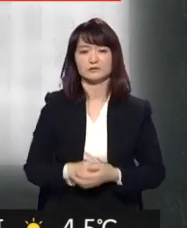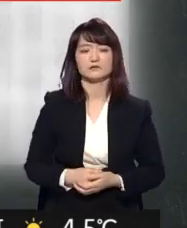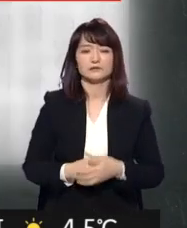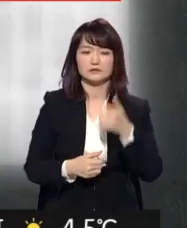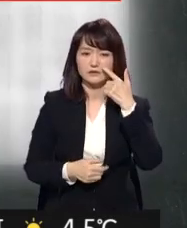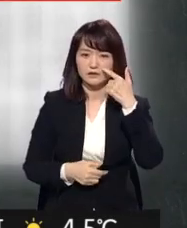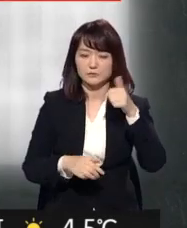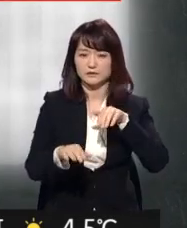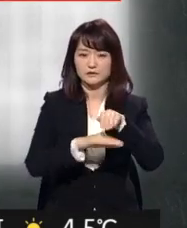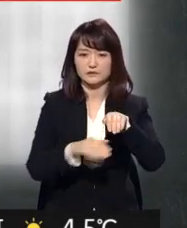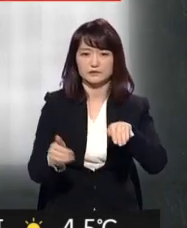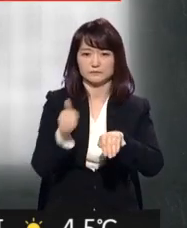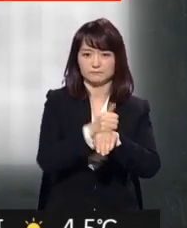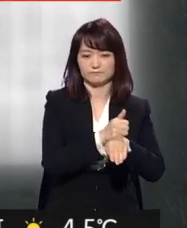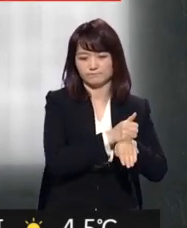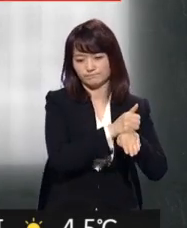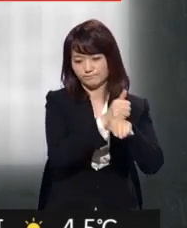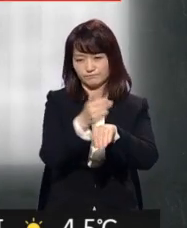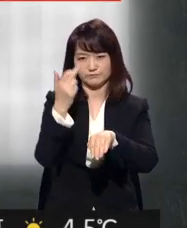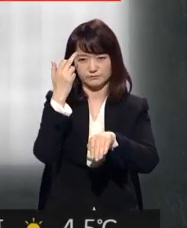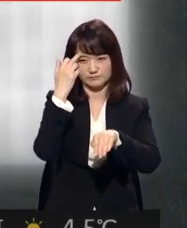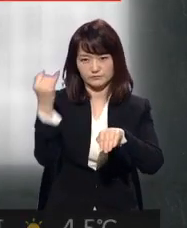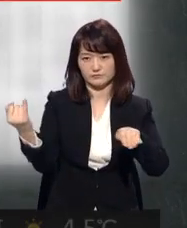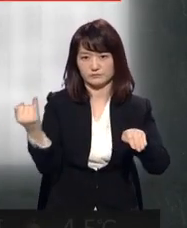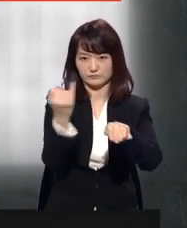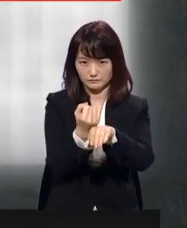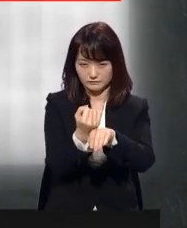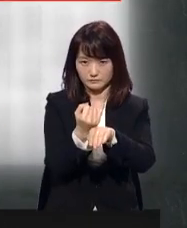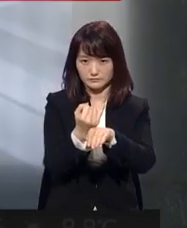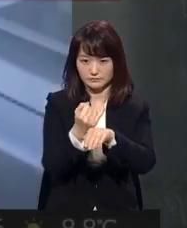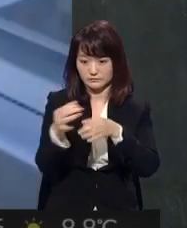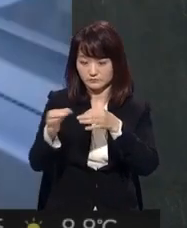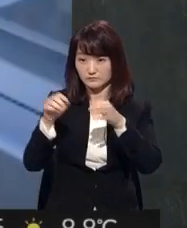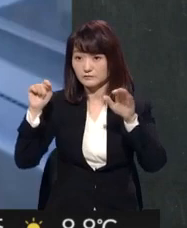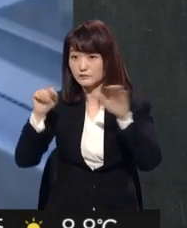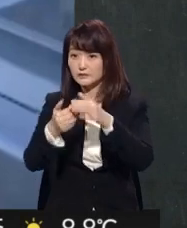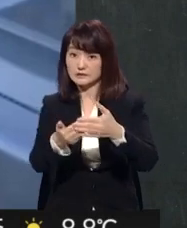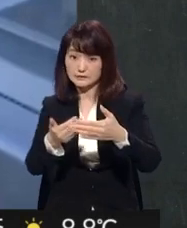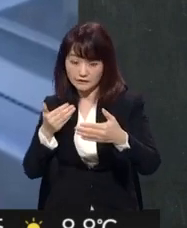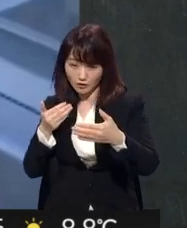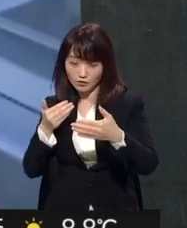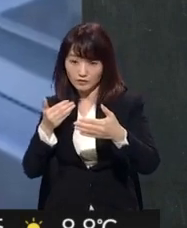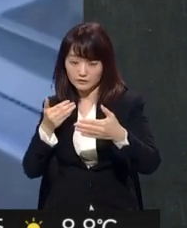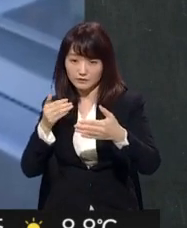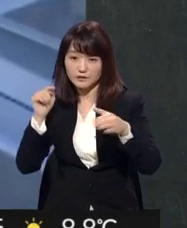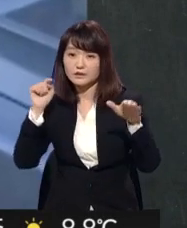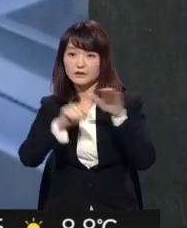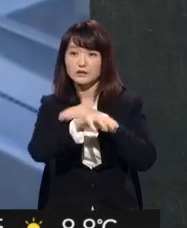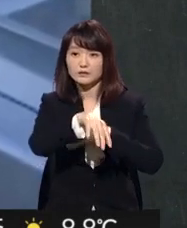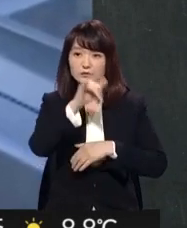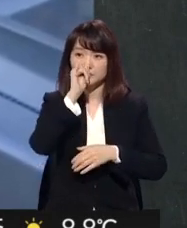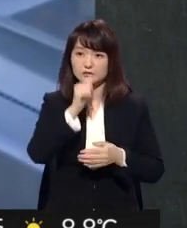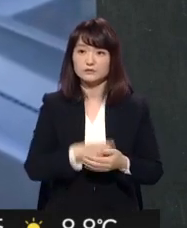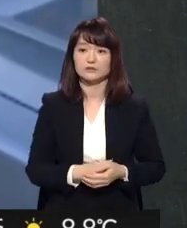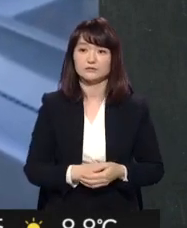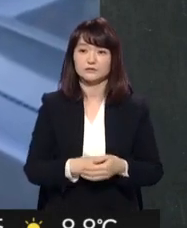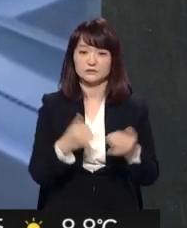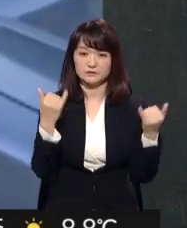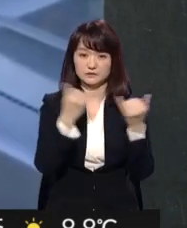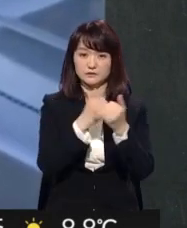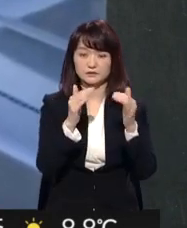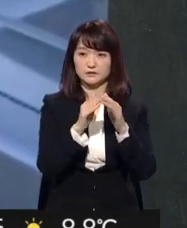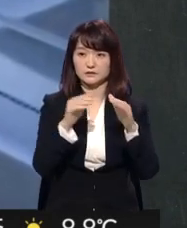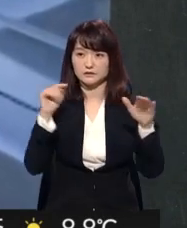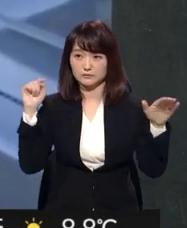그랜저 끌고이 최씨를 태우러 갑니다 그런데이 나이트클럽에 가기 전에 들를 때가 있다라고 얘기를 하면서 친척집 두